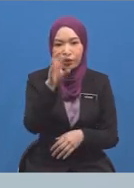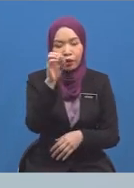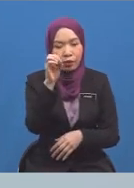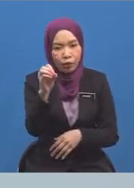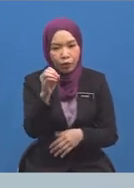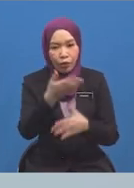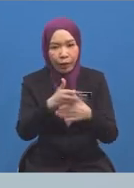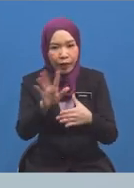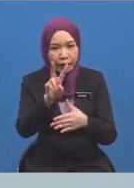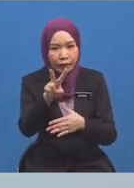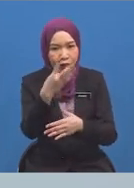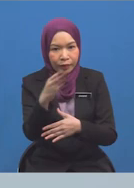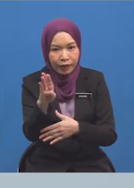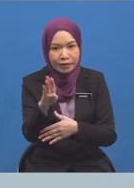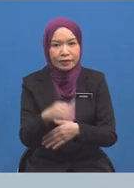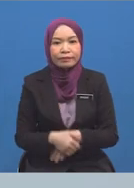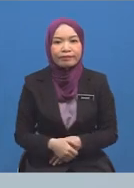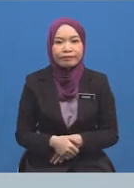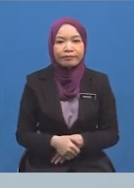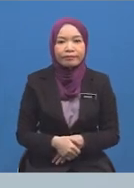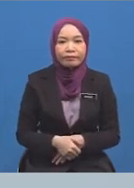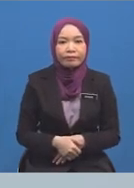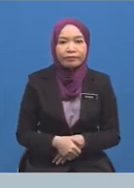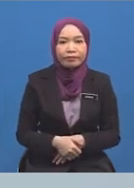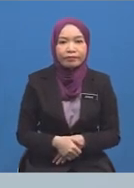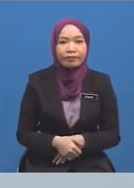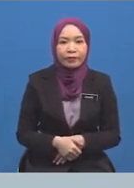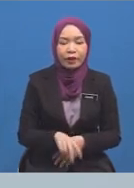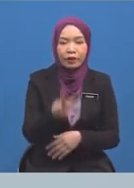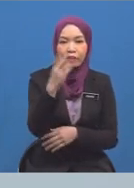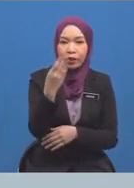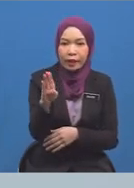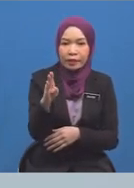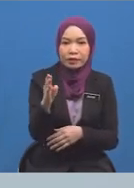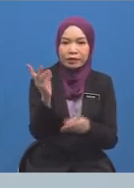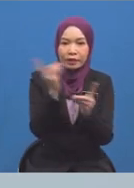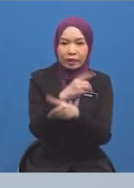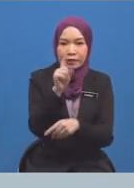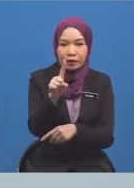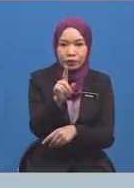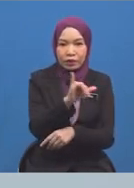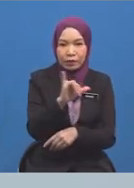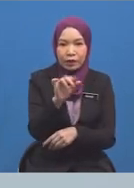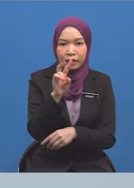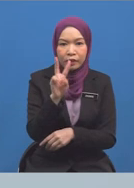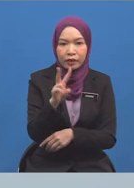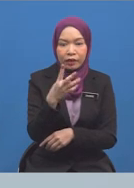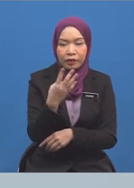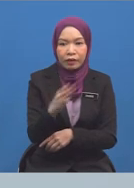kita melakukan dalam bentuk lazim 12 darat 1 = 12